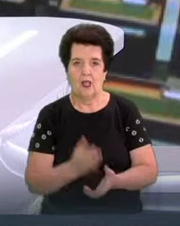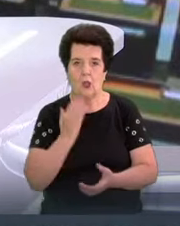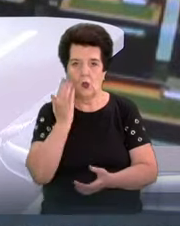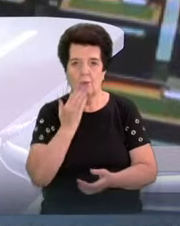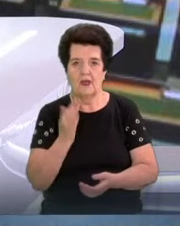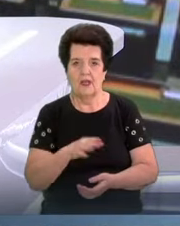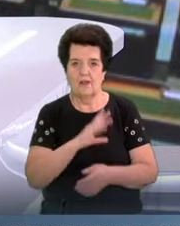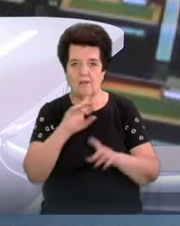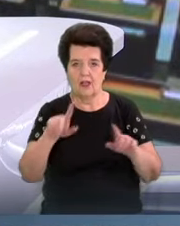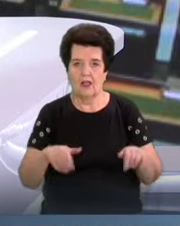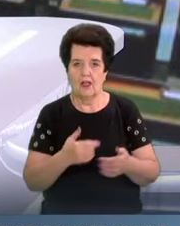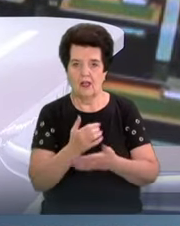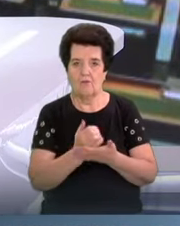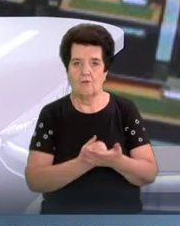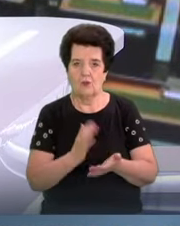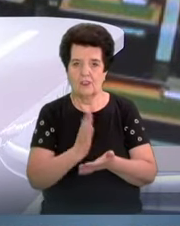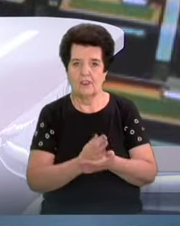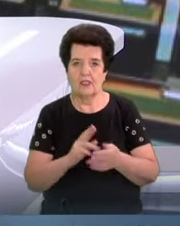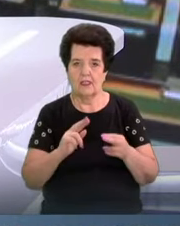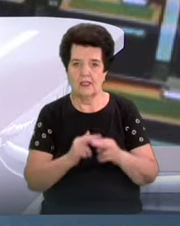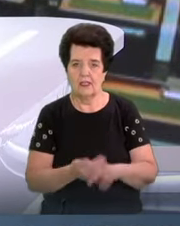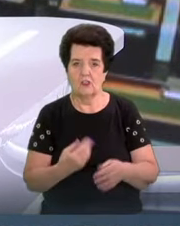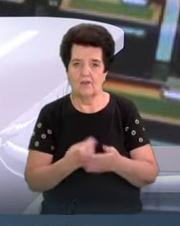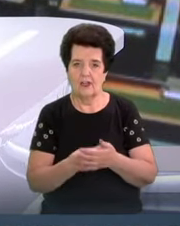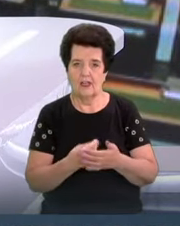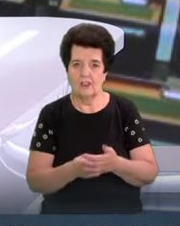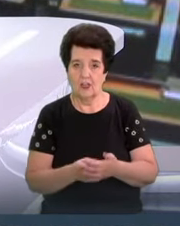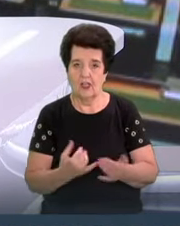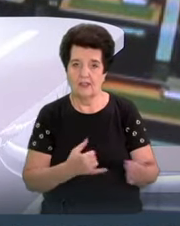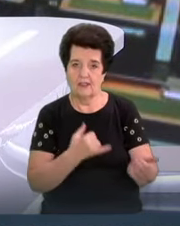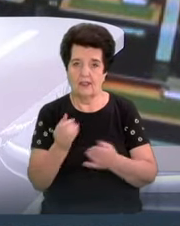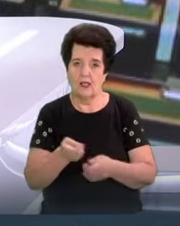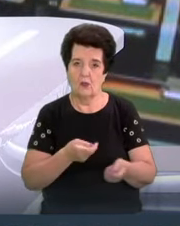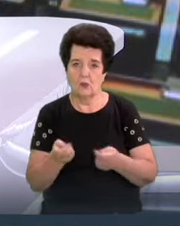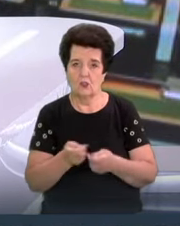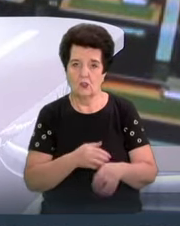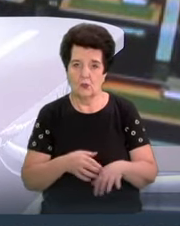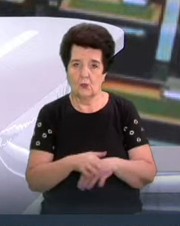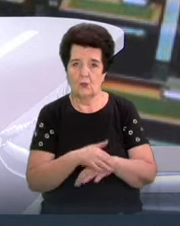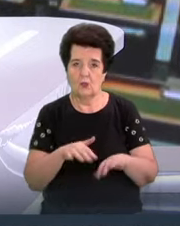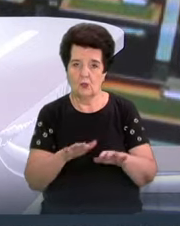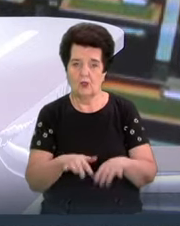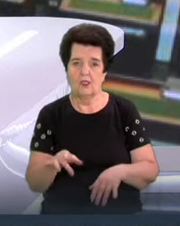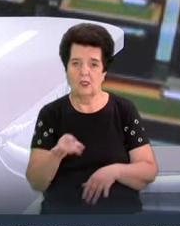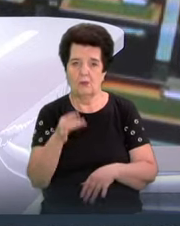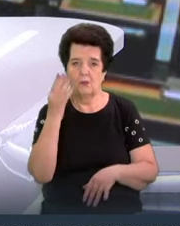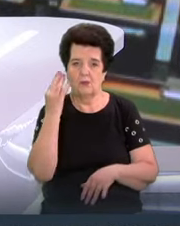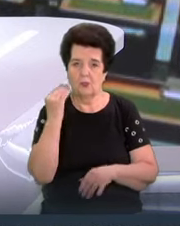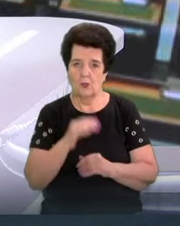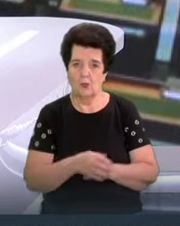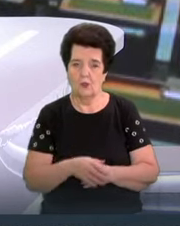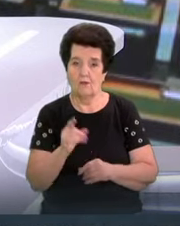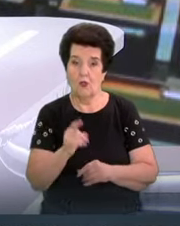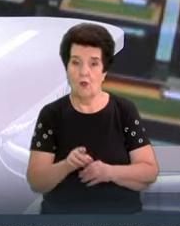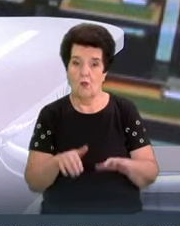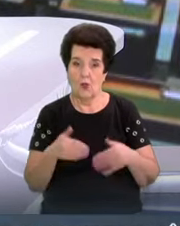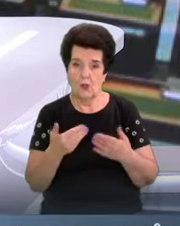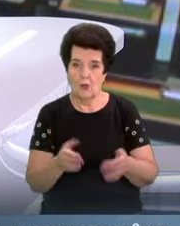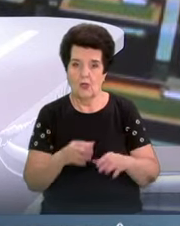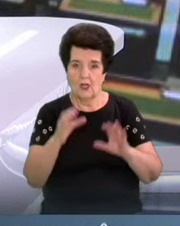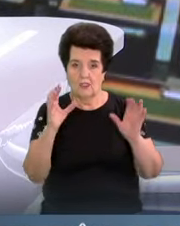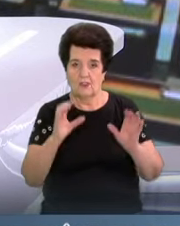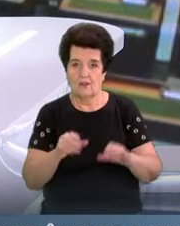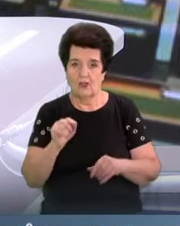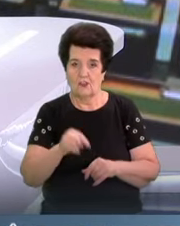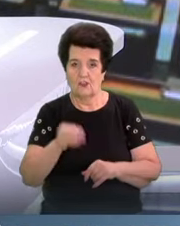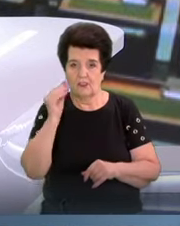România va crea un fond de asistență tehnică și financiară destinat autorităților publice locale din Republica Moldova. O propunere legislativă